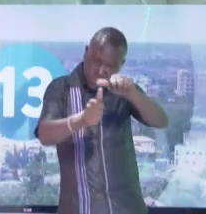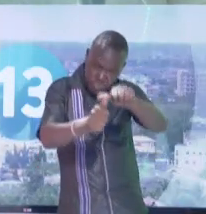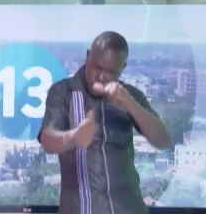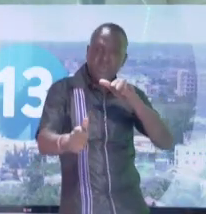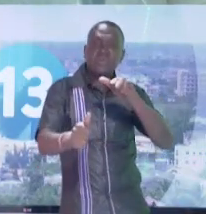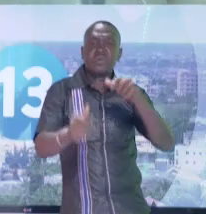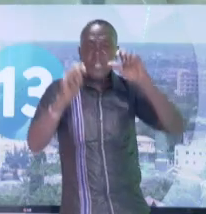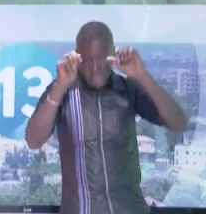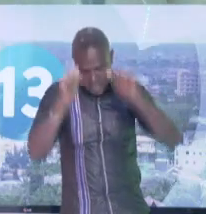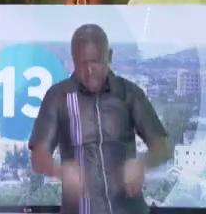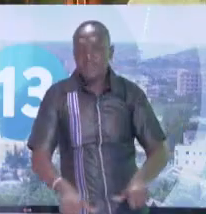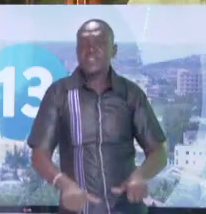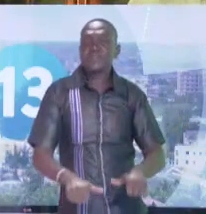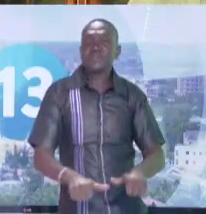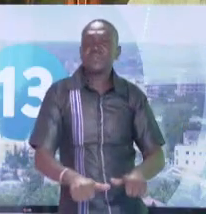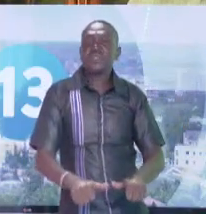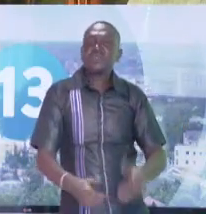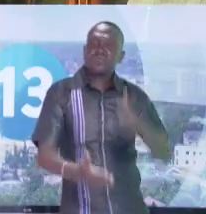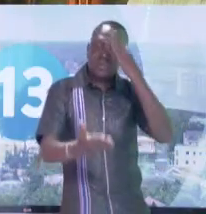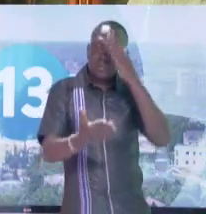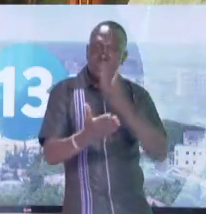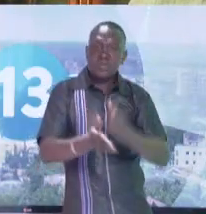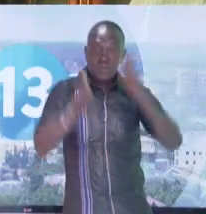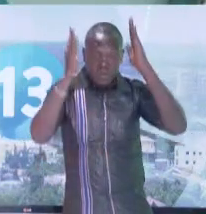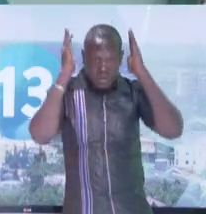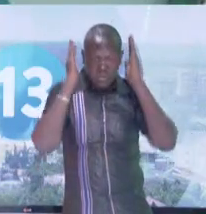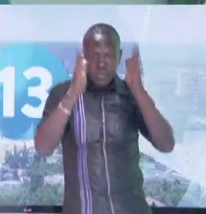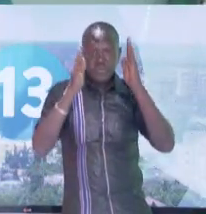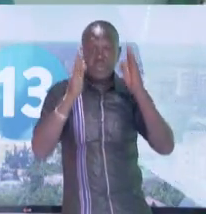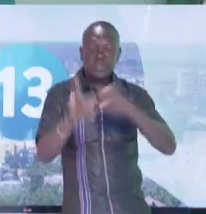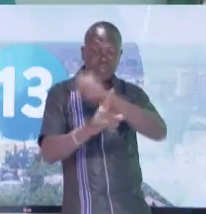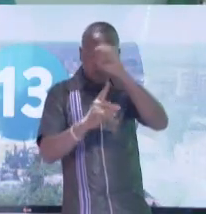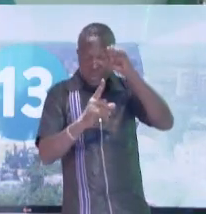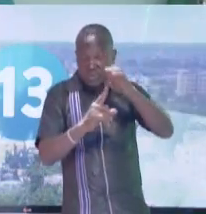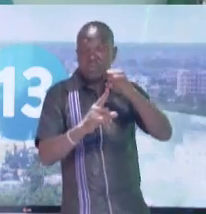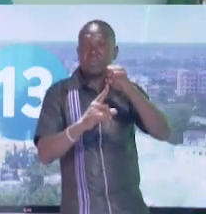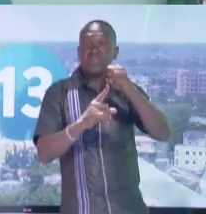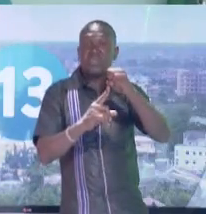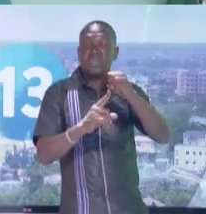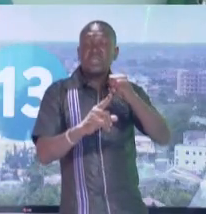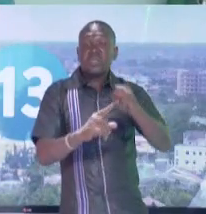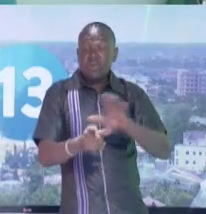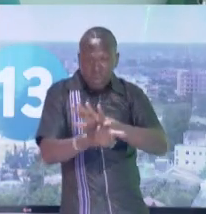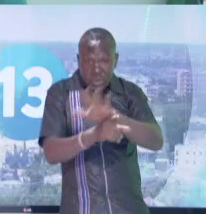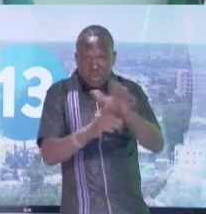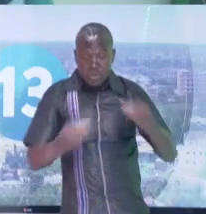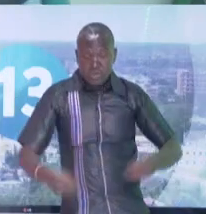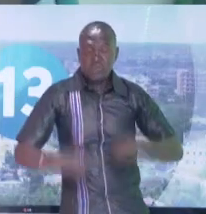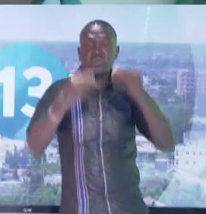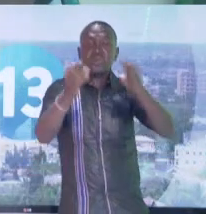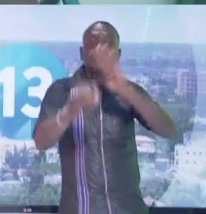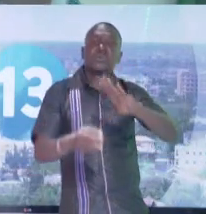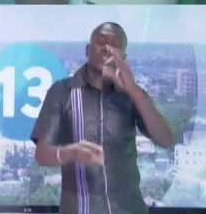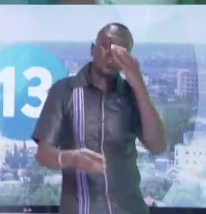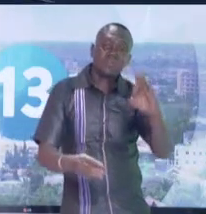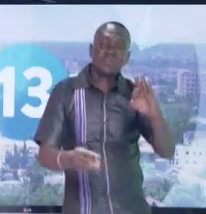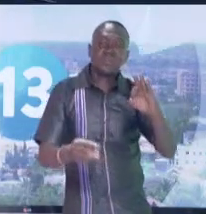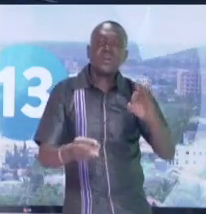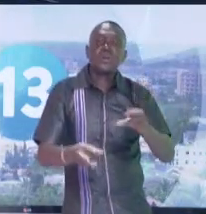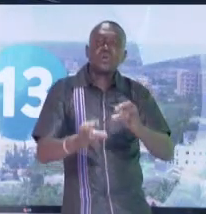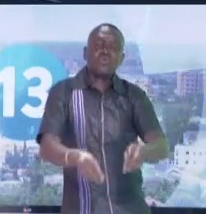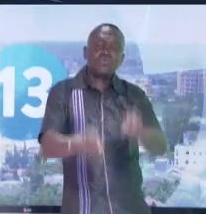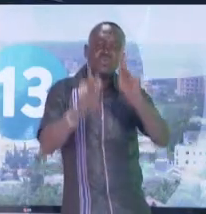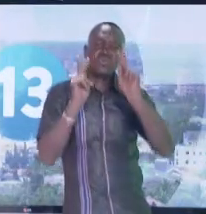éviter pour peu qu'on prévienne justement toutes ces situations-là. La coronarographie offre au Burkina une opportunité